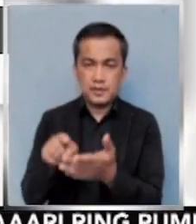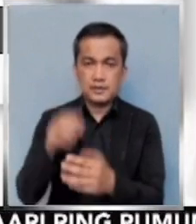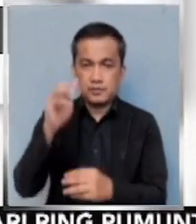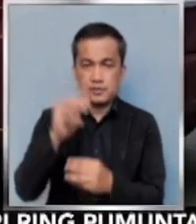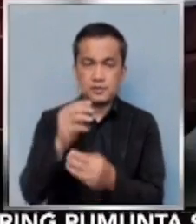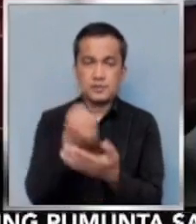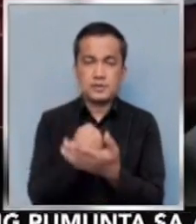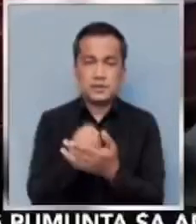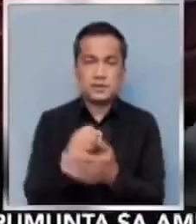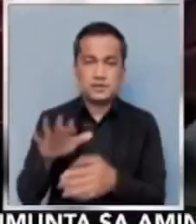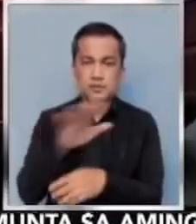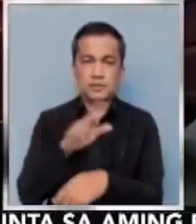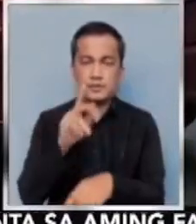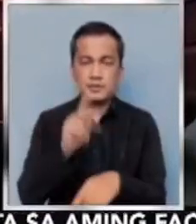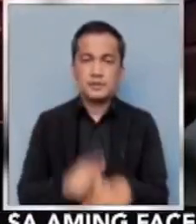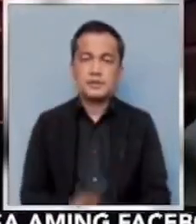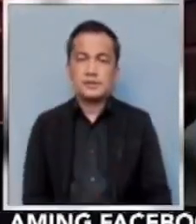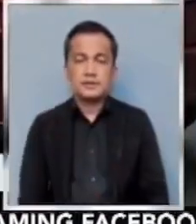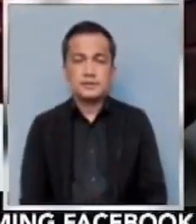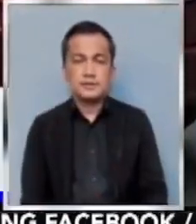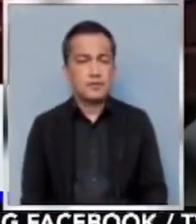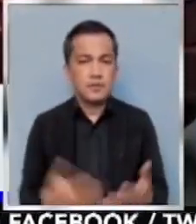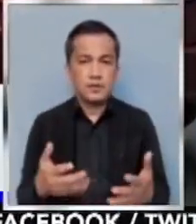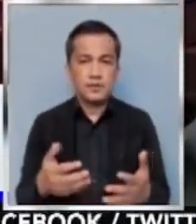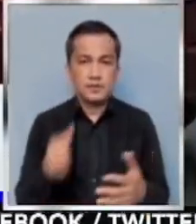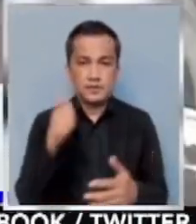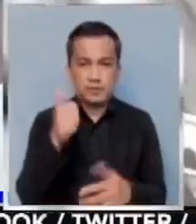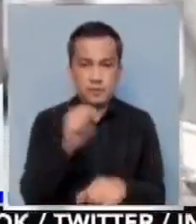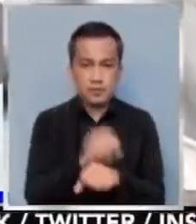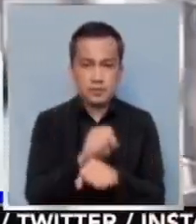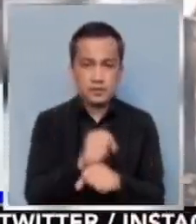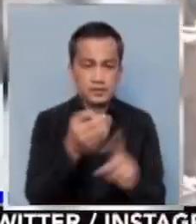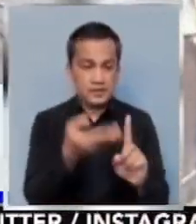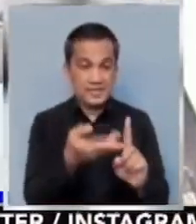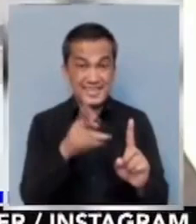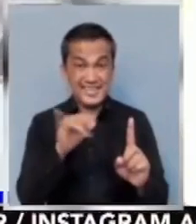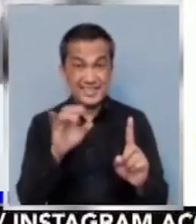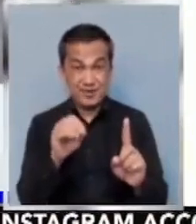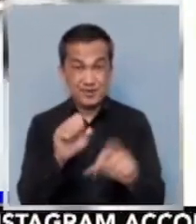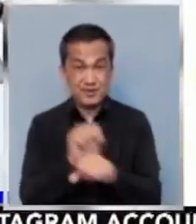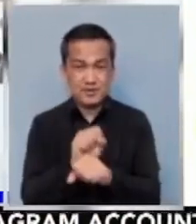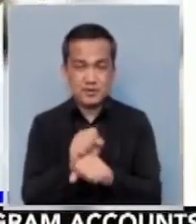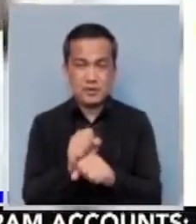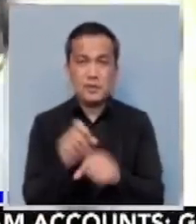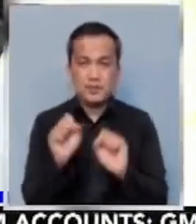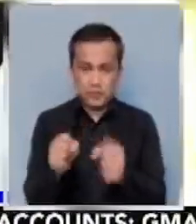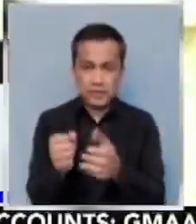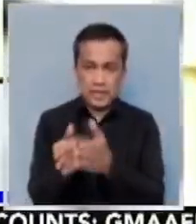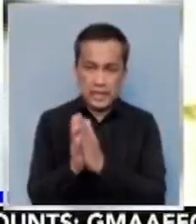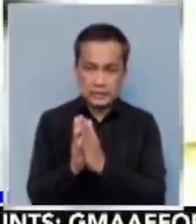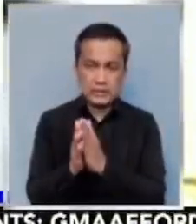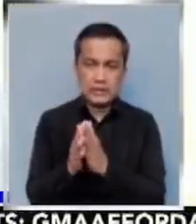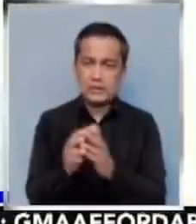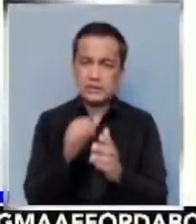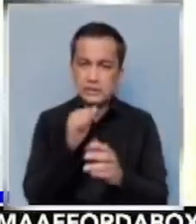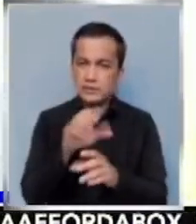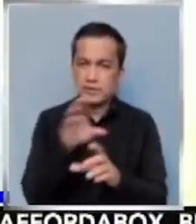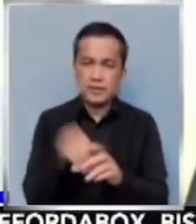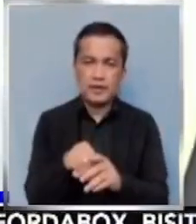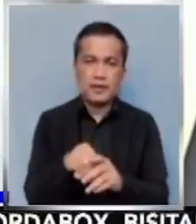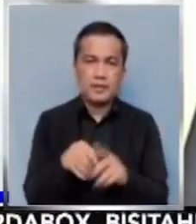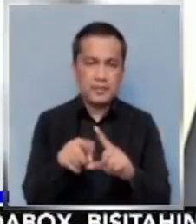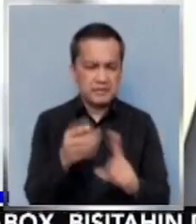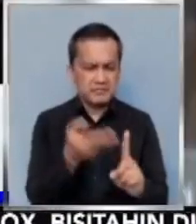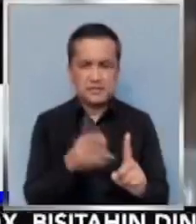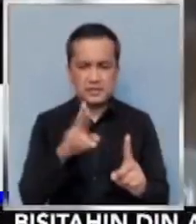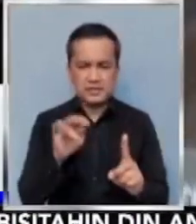bansa. Wala pang 10 ang tauhan ni Rino at kung tutuusin, pwede siyang humingi ng exemption. Pero sabi ni Rino, posibleng hindi na raw niya